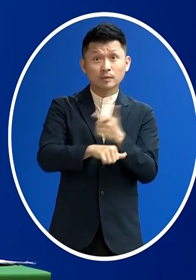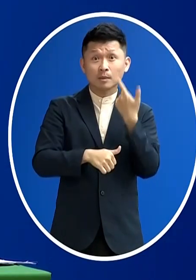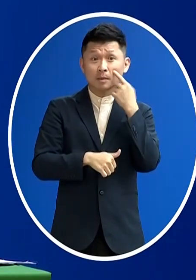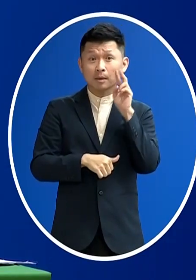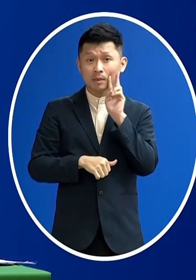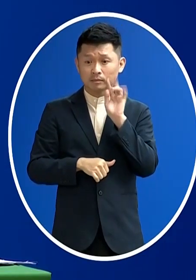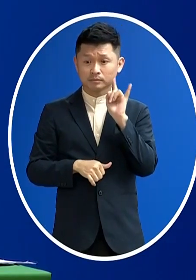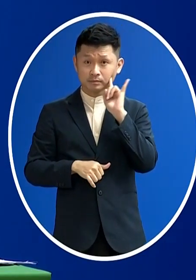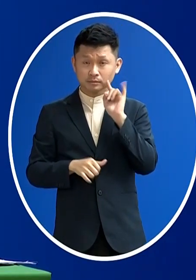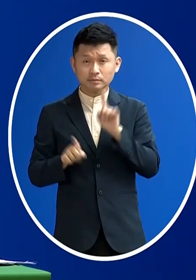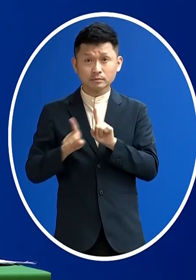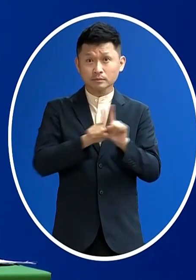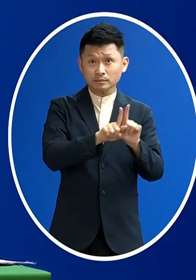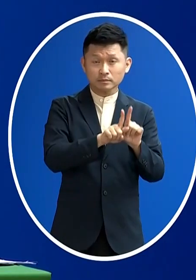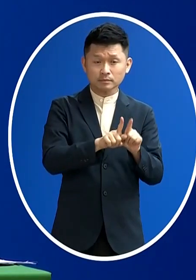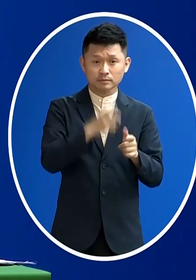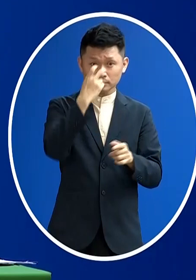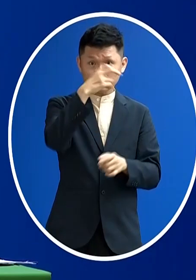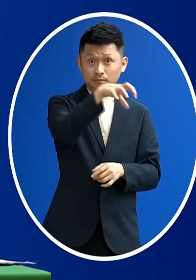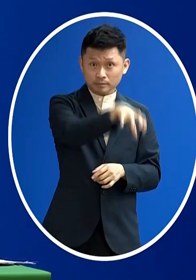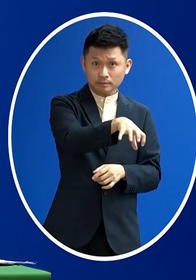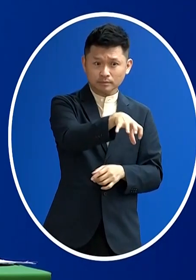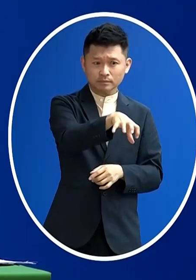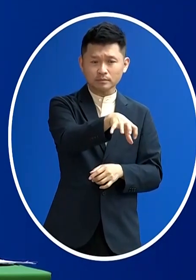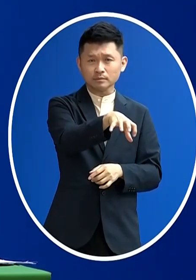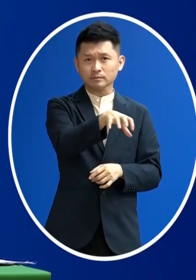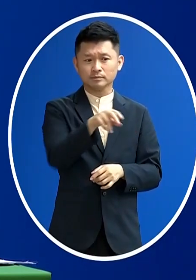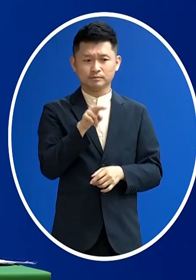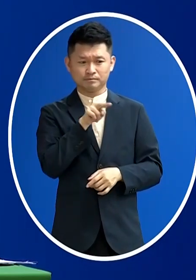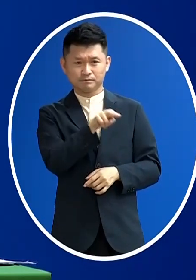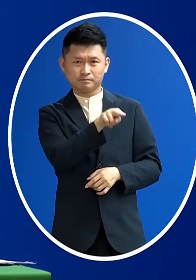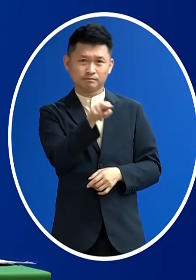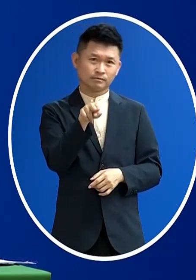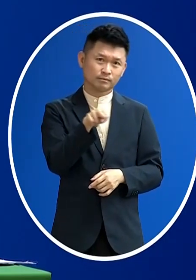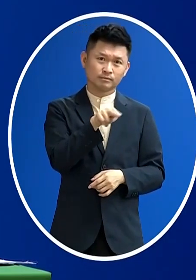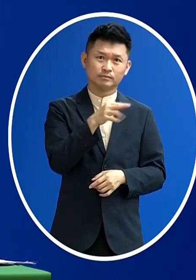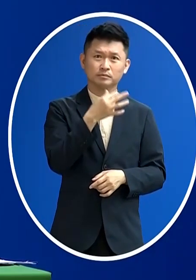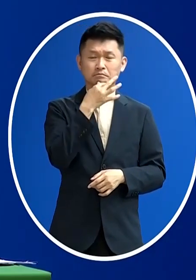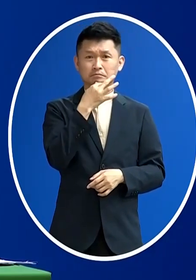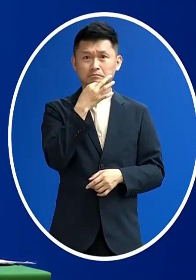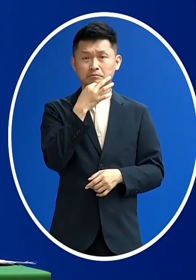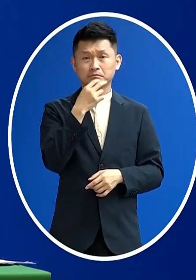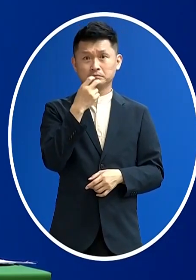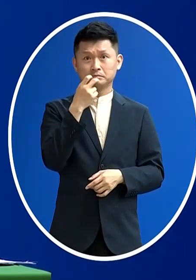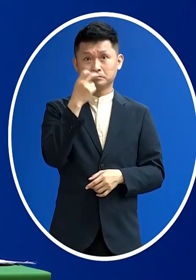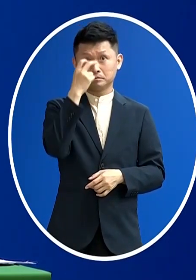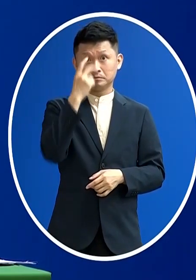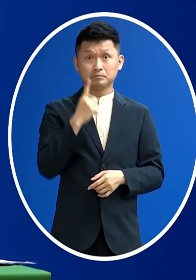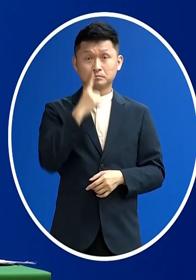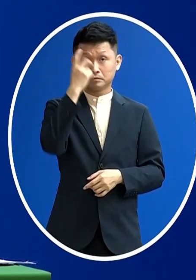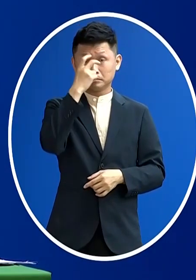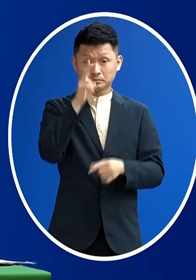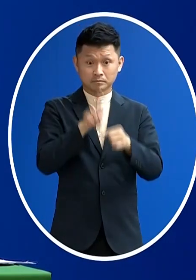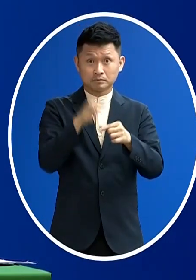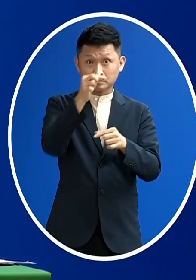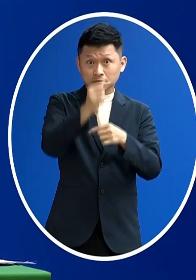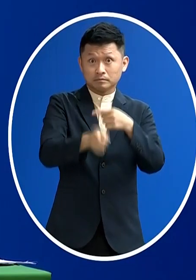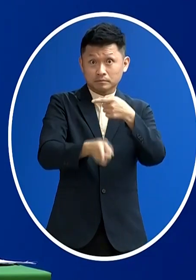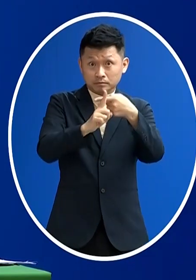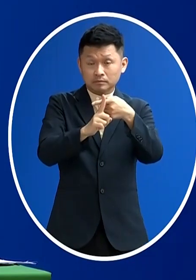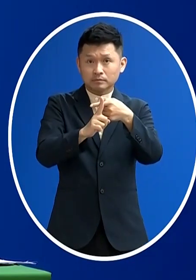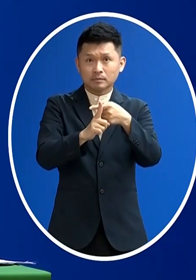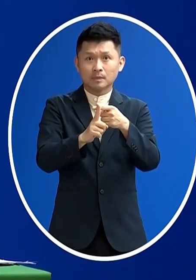采检站或者是做采检的地方也许有很多这个快筛阳性 的民众会在那边也在排队，